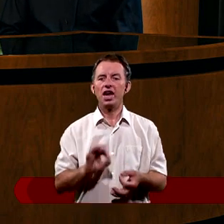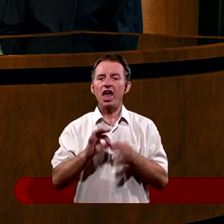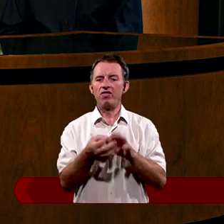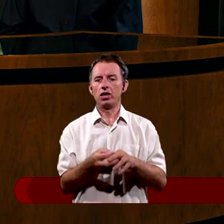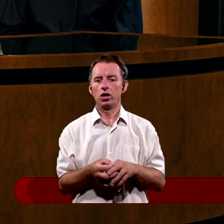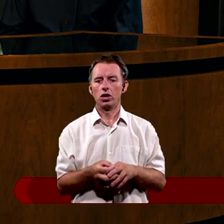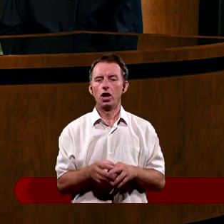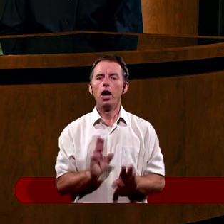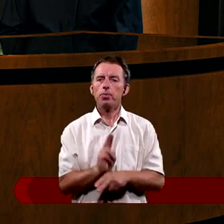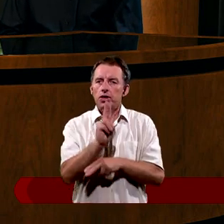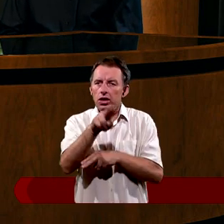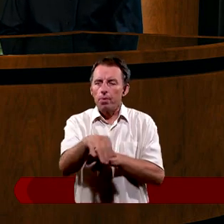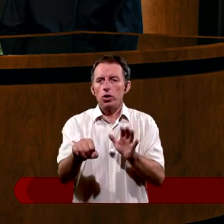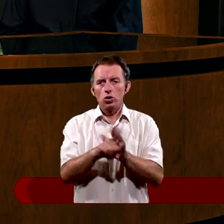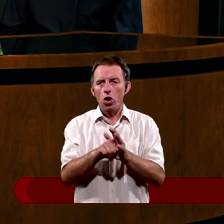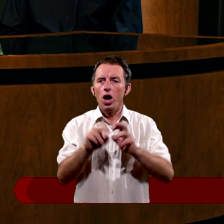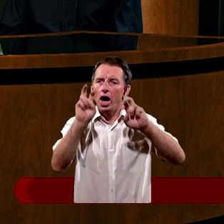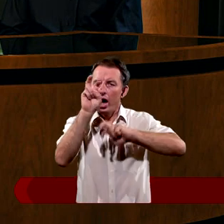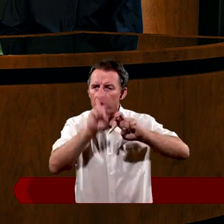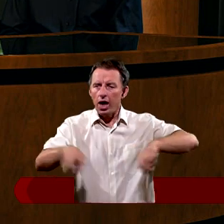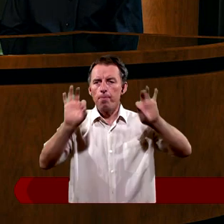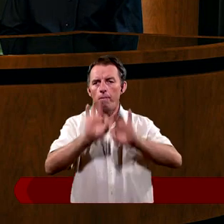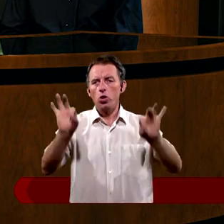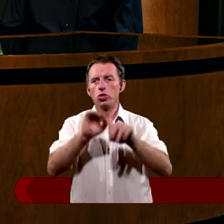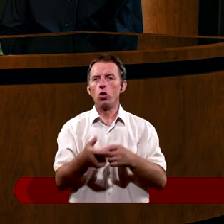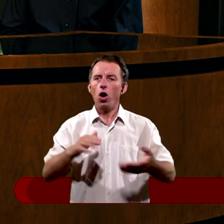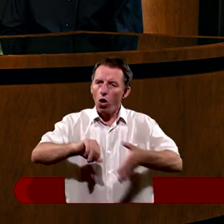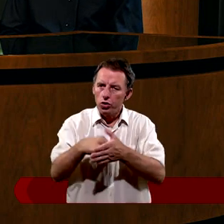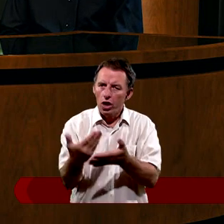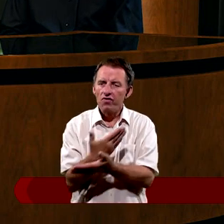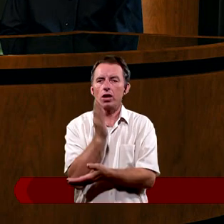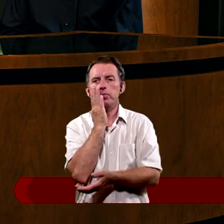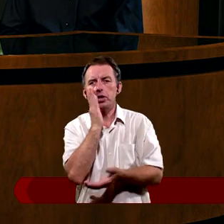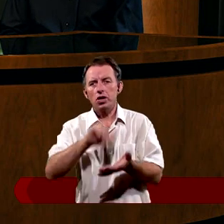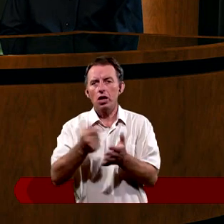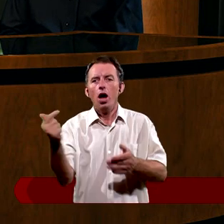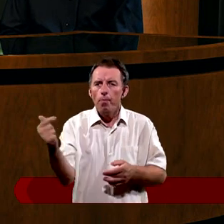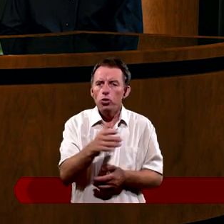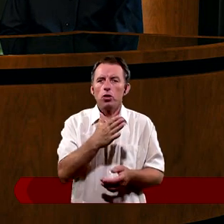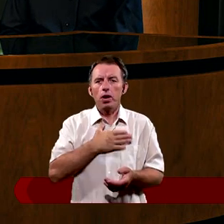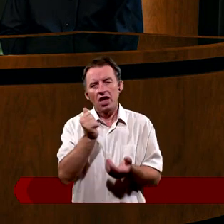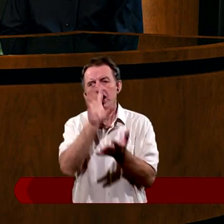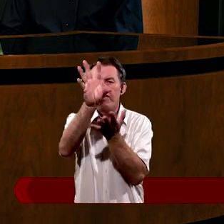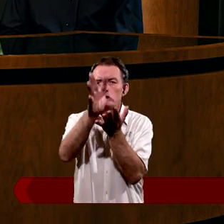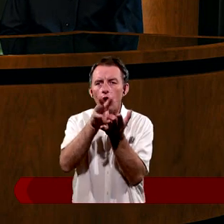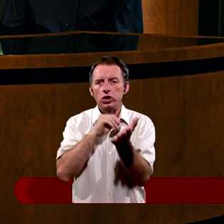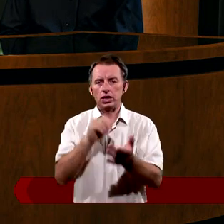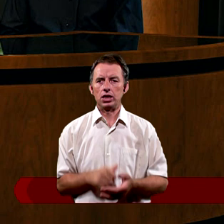nawet przystępując do remontu czy odnawiania mieszkania, musimy mieć jakiś